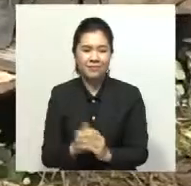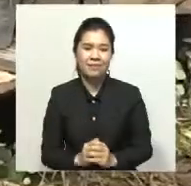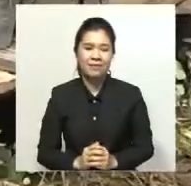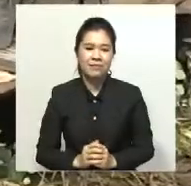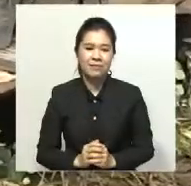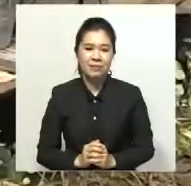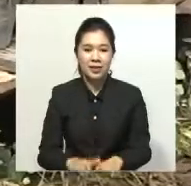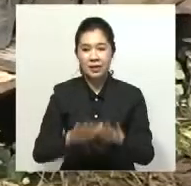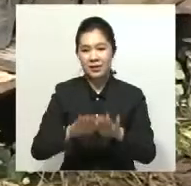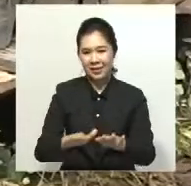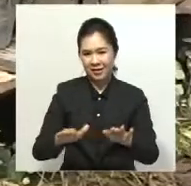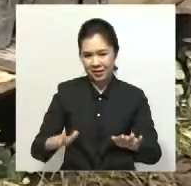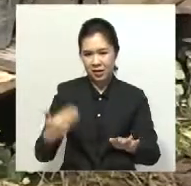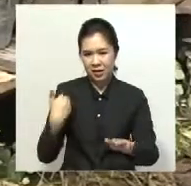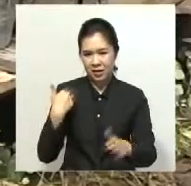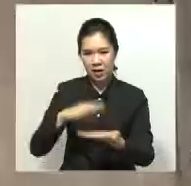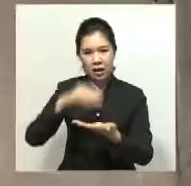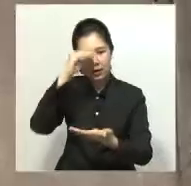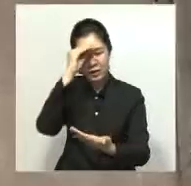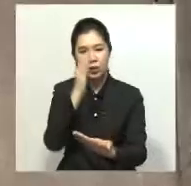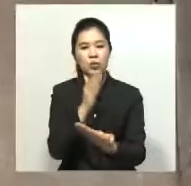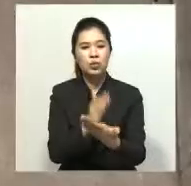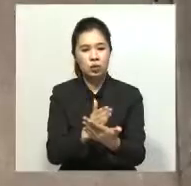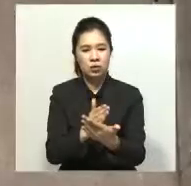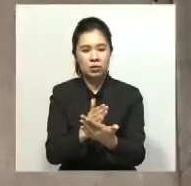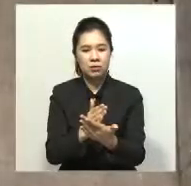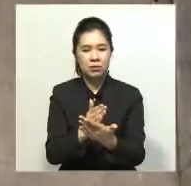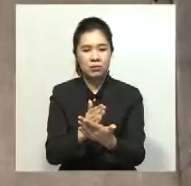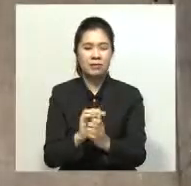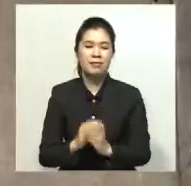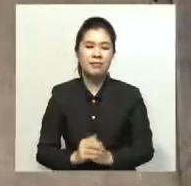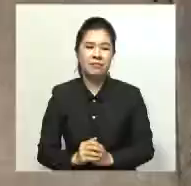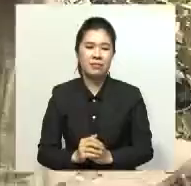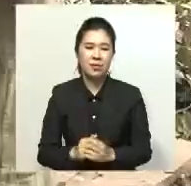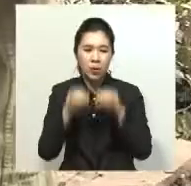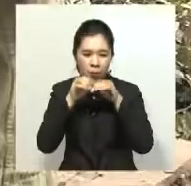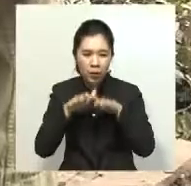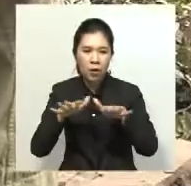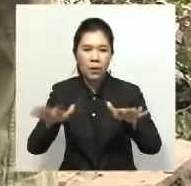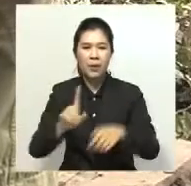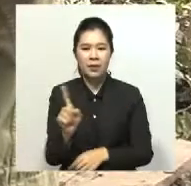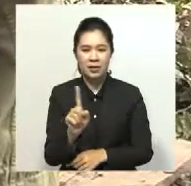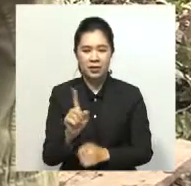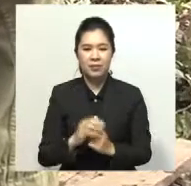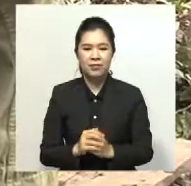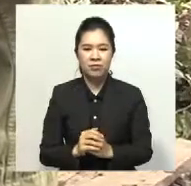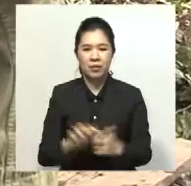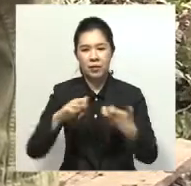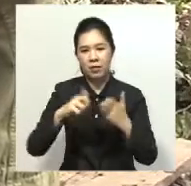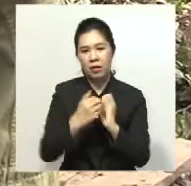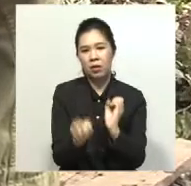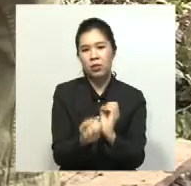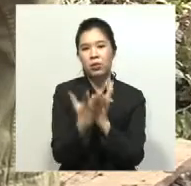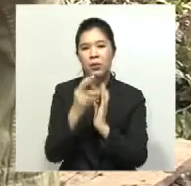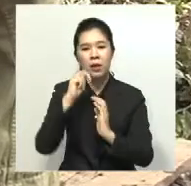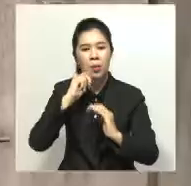เด็กๆในชุมชนค่ะยังคงหยุดเรียนตามประกาศของโรงเรียนเทศบาล2กบินบุรีนะคะหลังจากได้รับผลกระทบน้ำท่วม